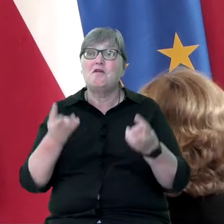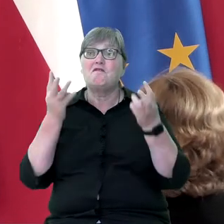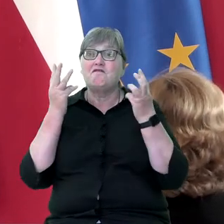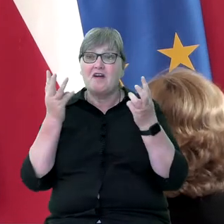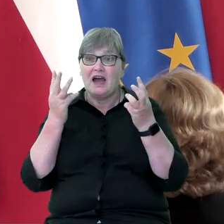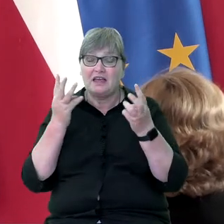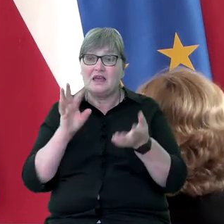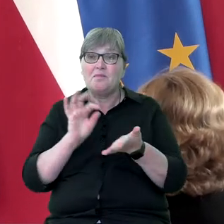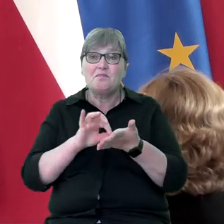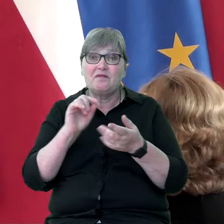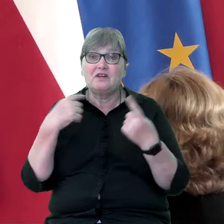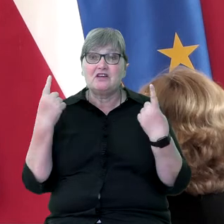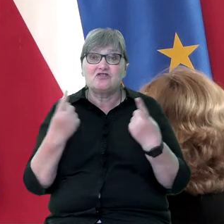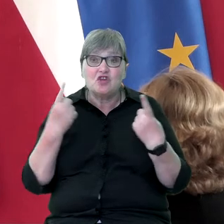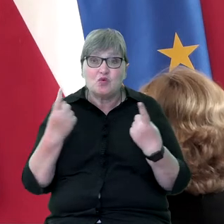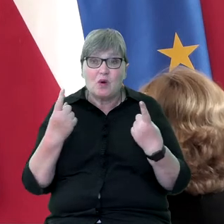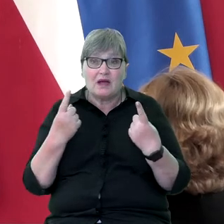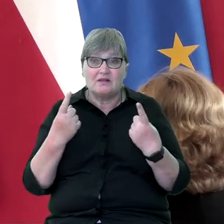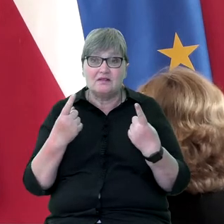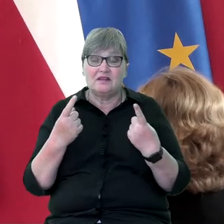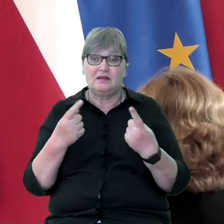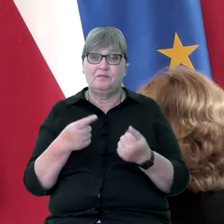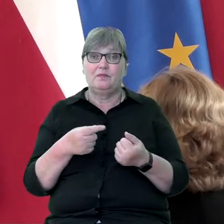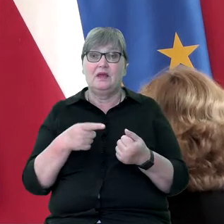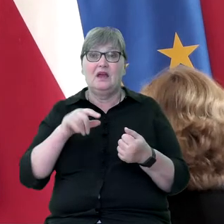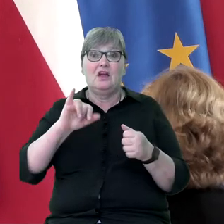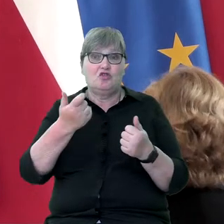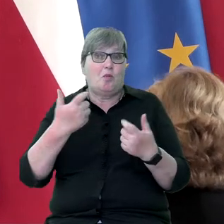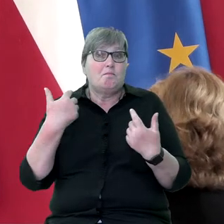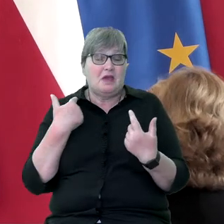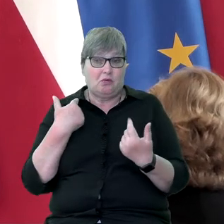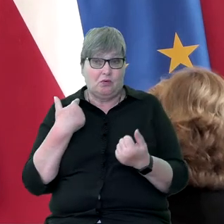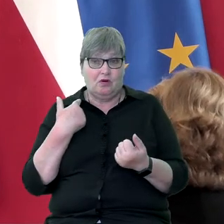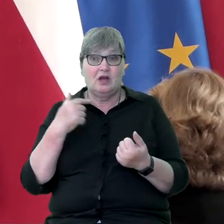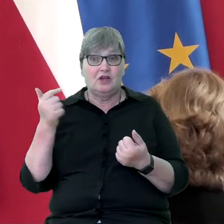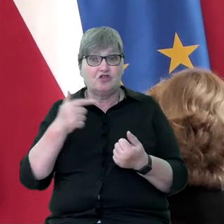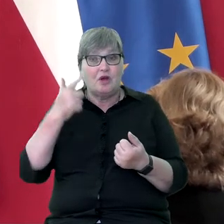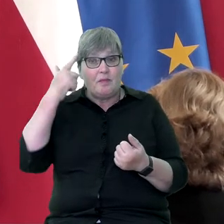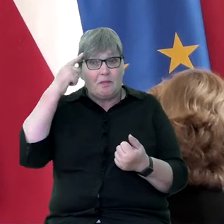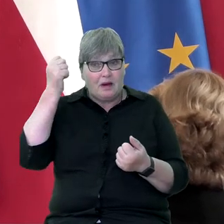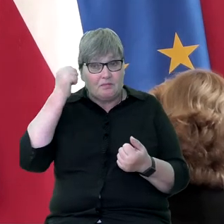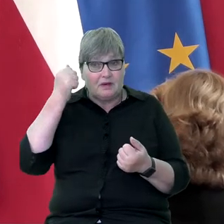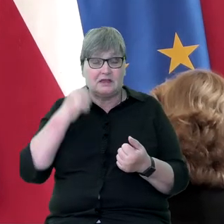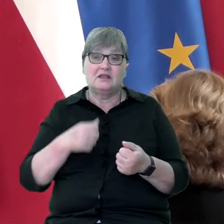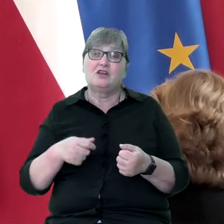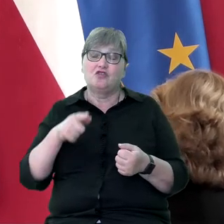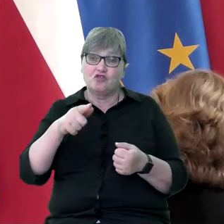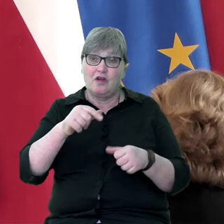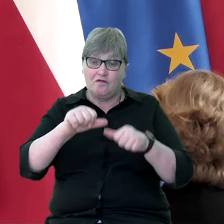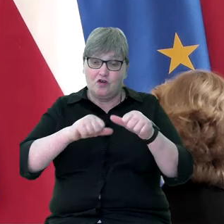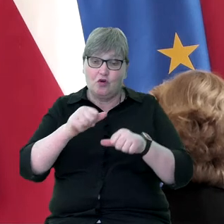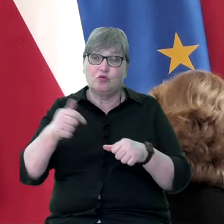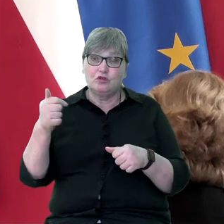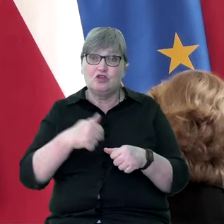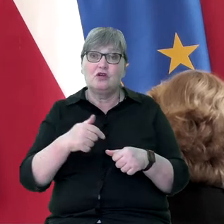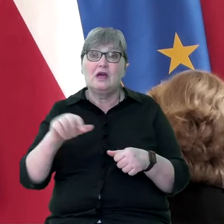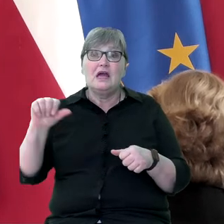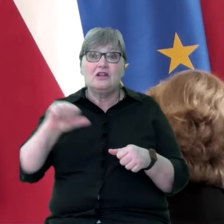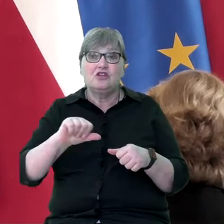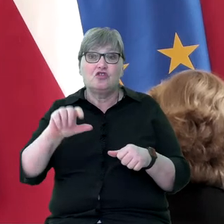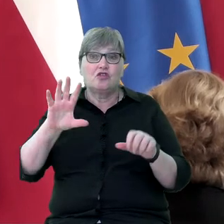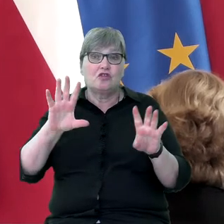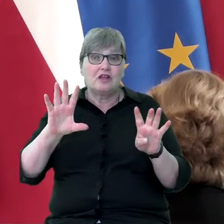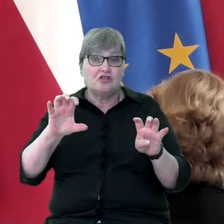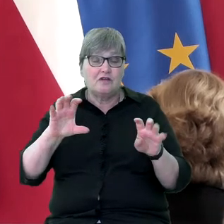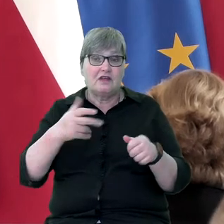sytuacji, zjawisk i tego, co się działo. No ale trzeba pamiętać, że w 1939 roku Polska upadła